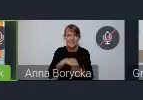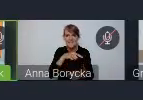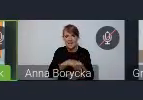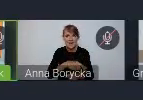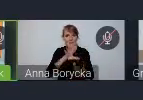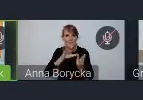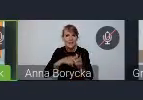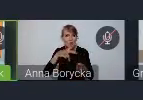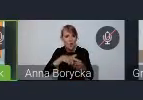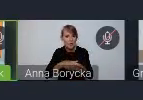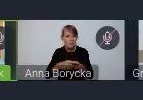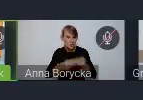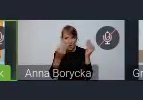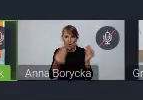Konina,